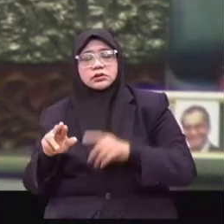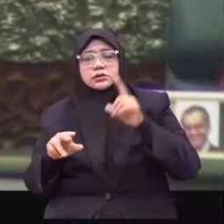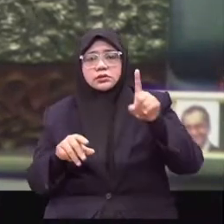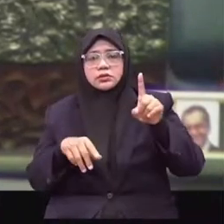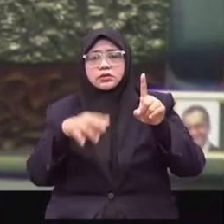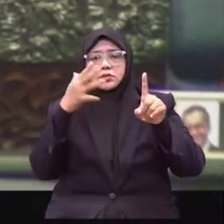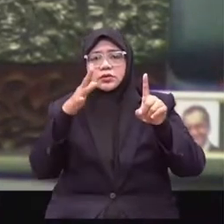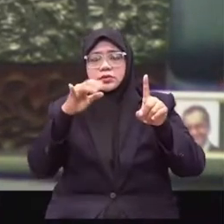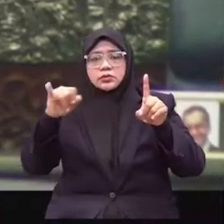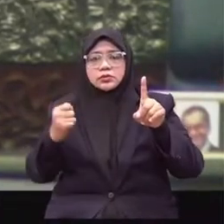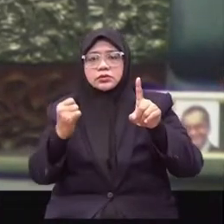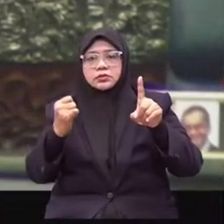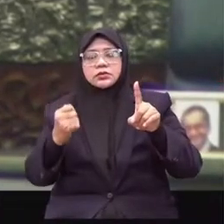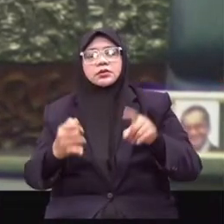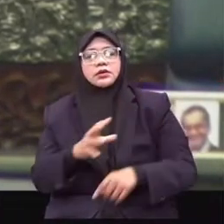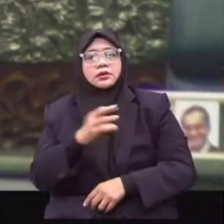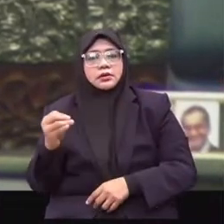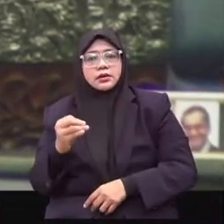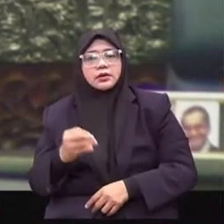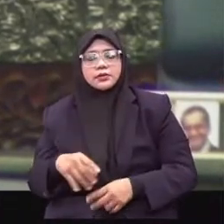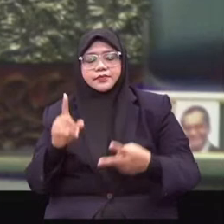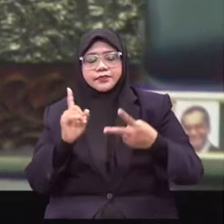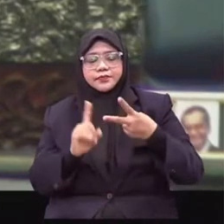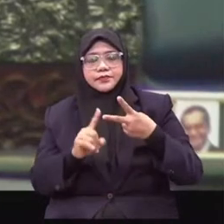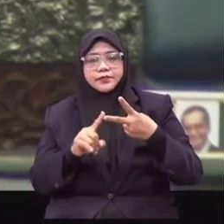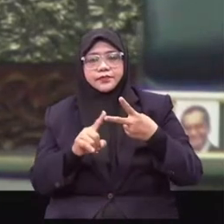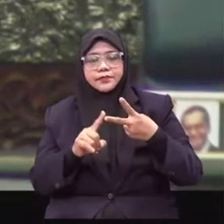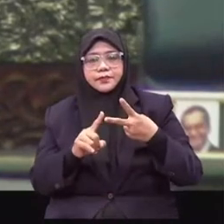11545 juta Ringgit manakah